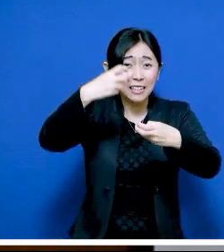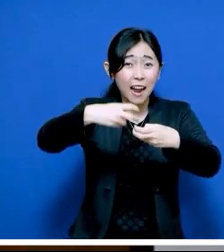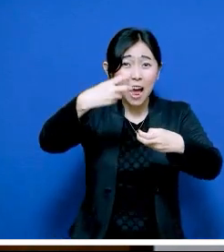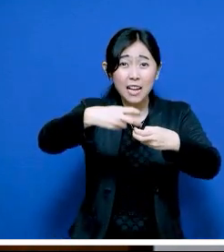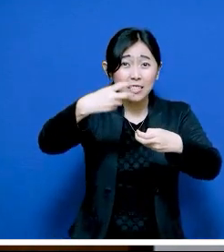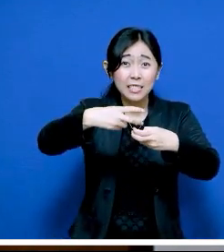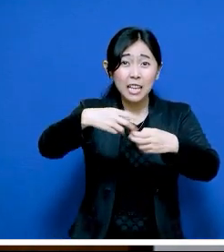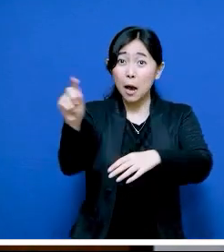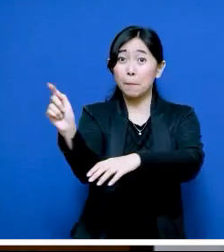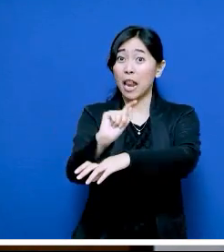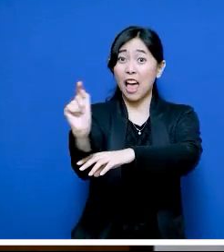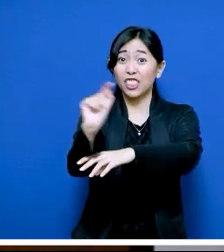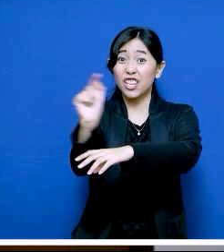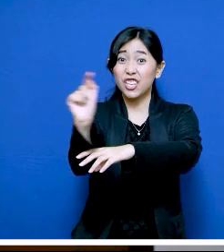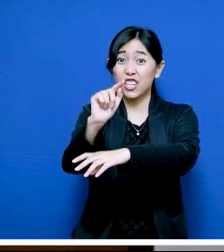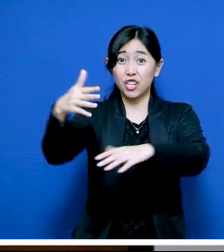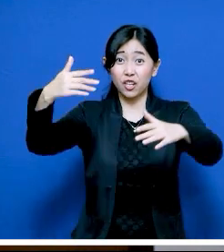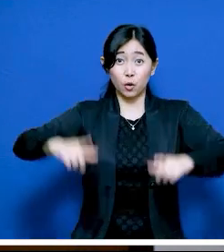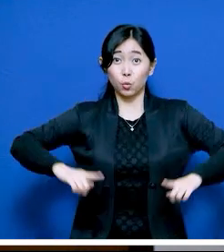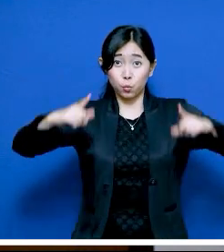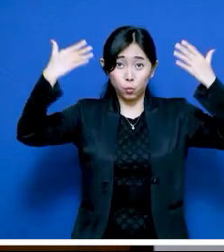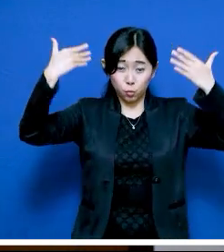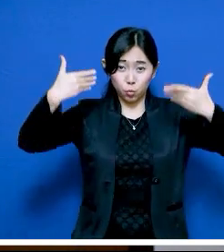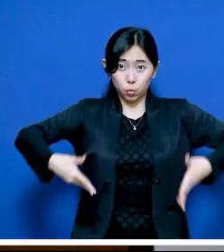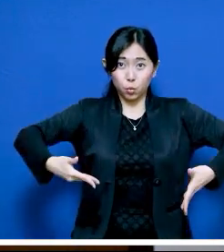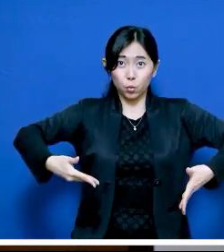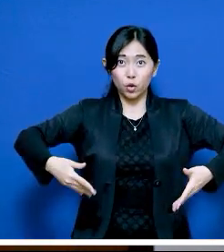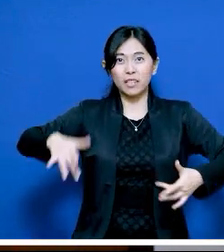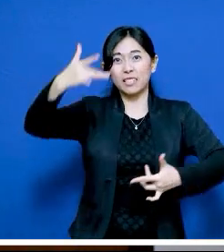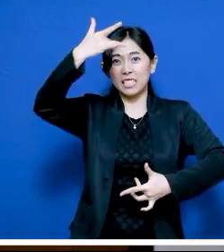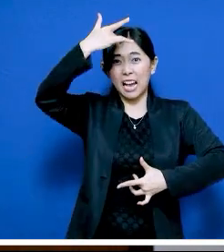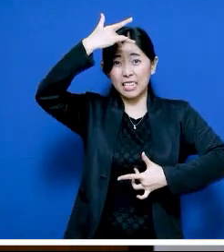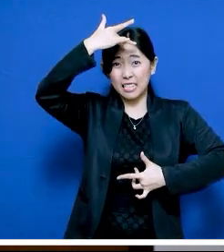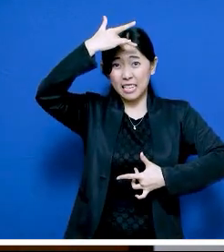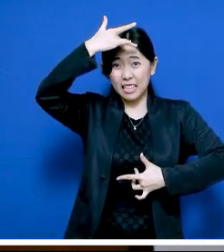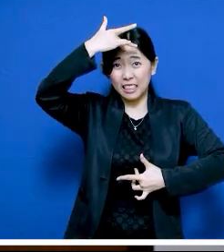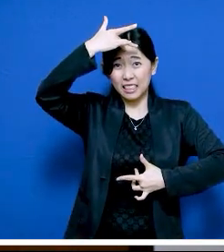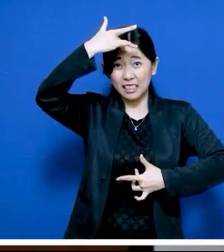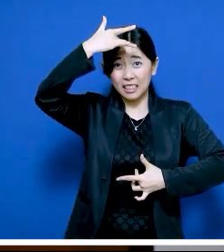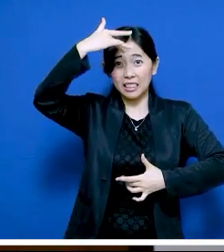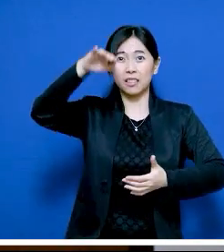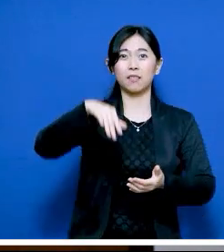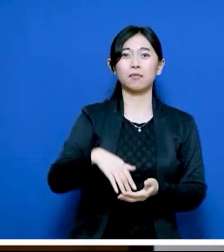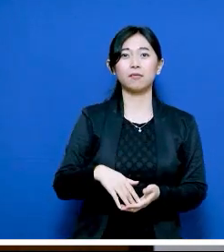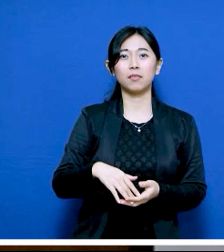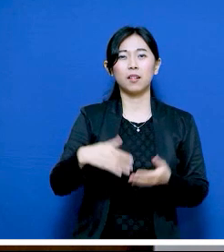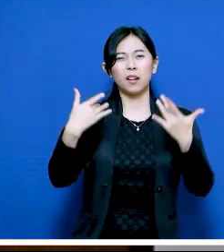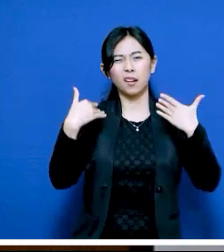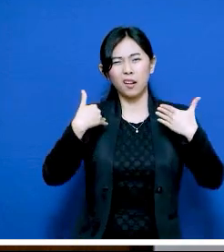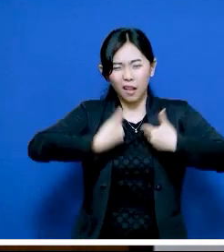berlatih dan mengolah tubuhnya yang bisa jadi sakit dan lelah. Bahkan